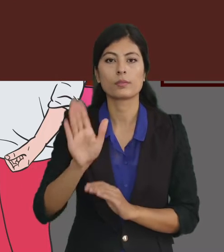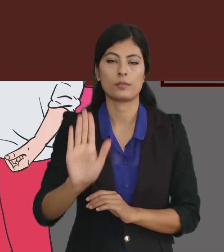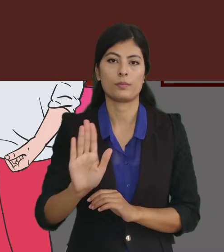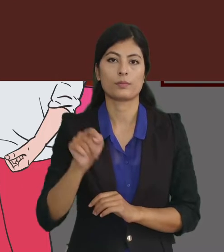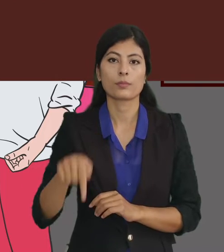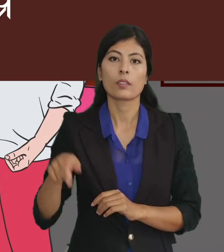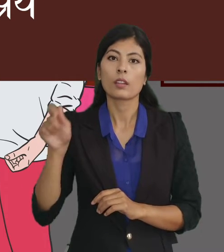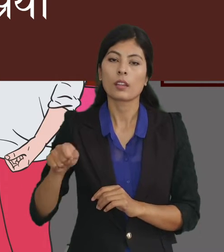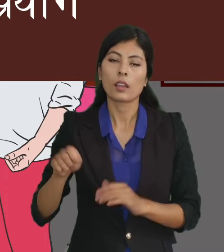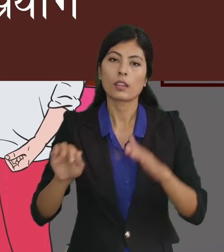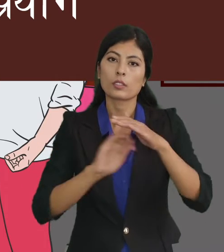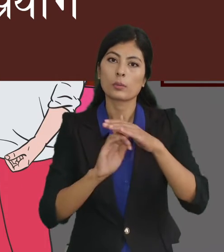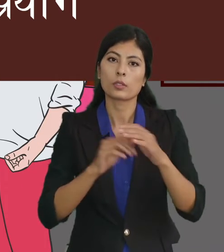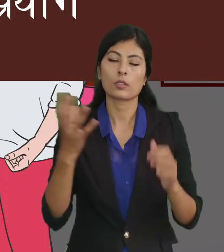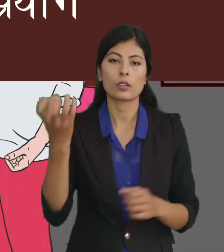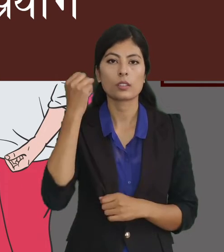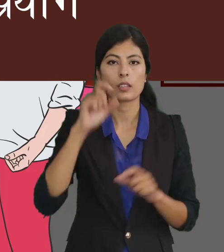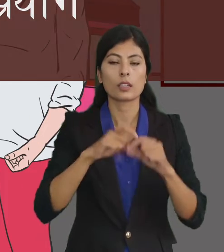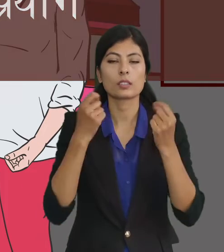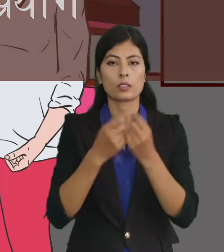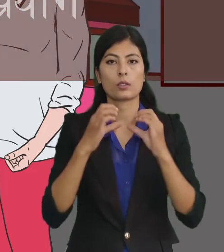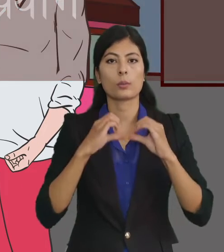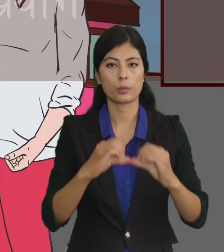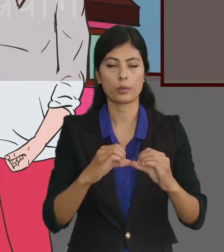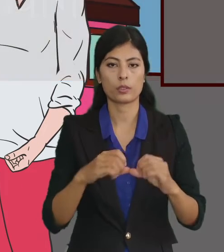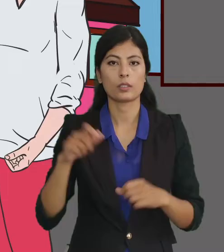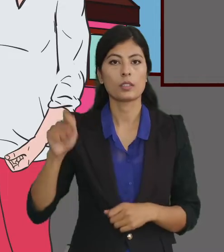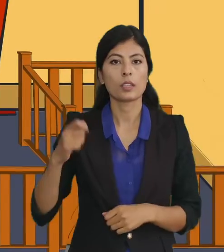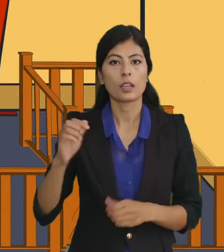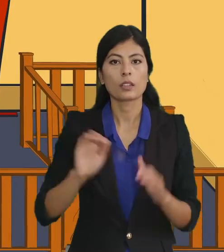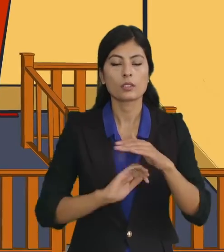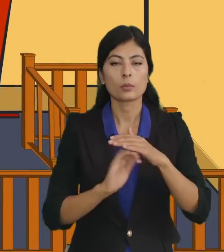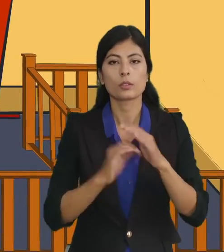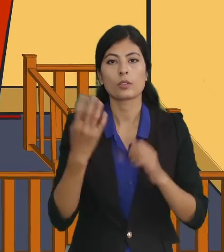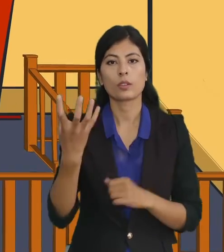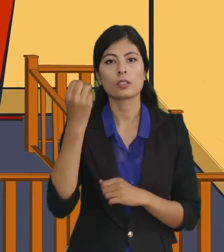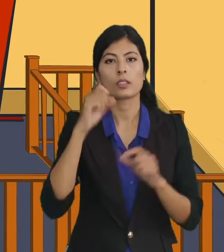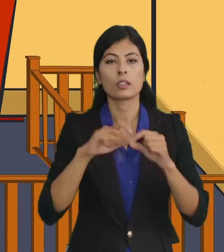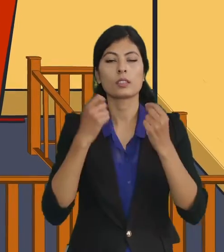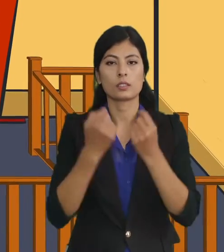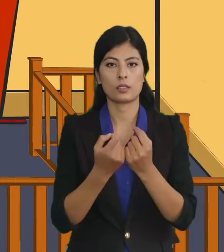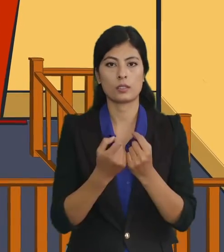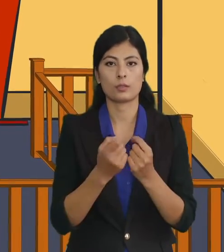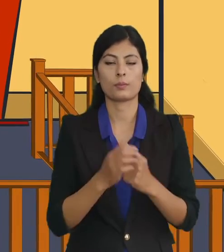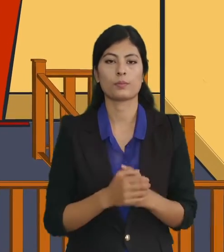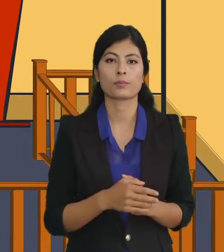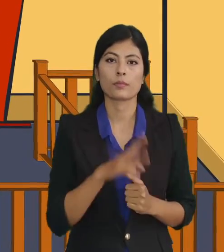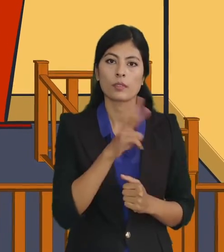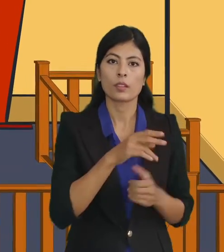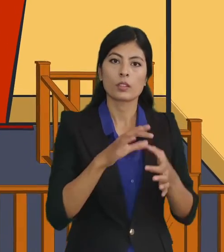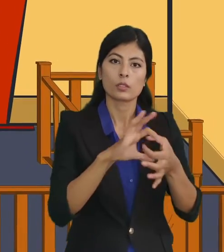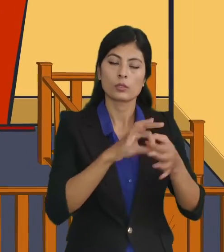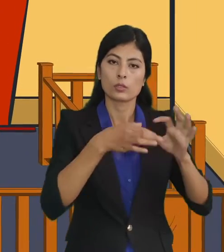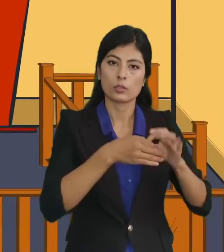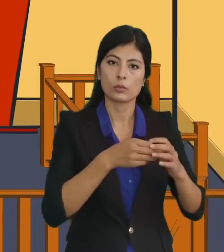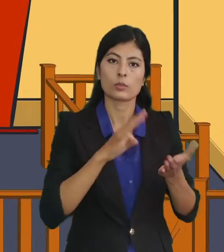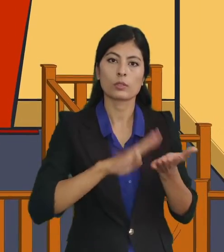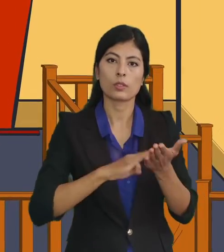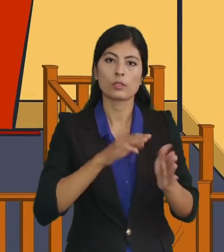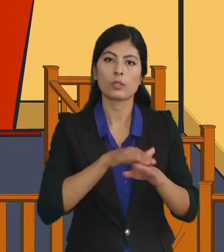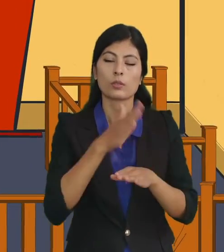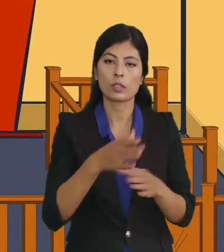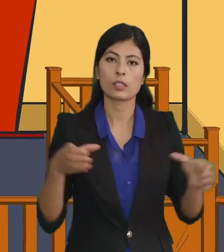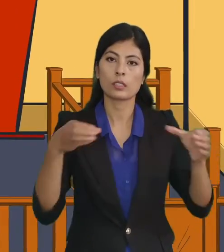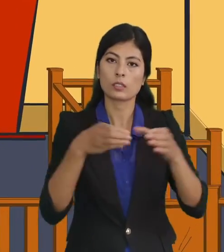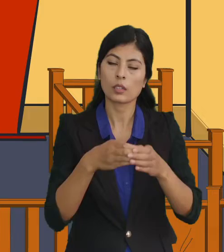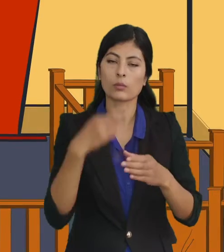न्यायिक समिति के अधिकार क्षेत्र के प्रयोग। न्यायिक समिति के संयोजक आ सदस्य द्वारा सामूहिक रूप से कल जाइया।